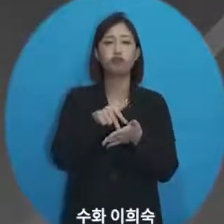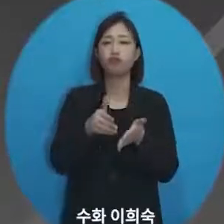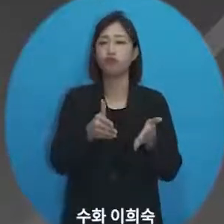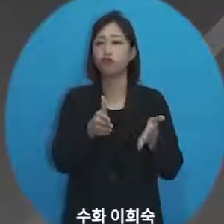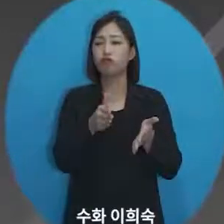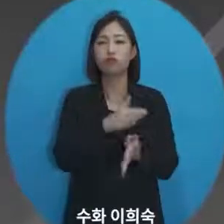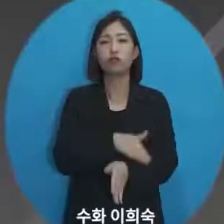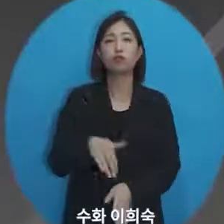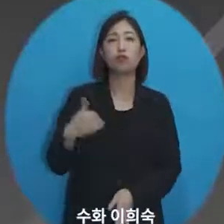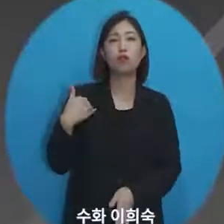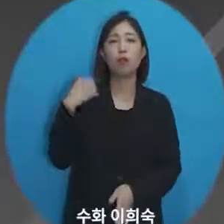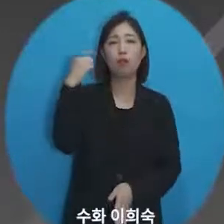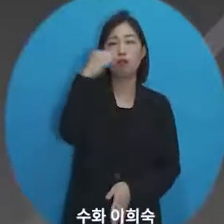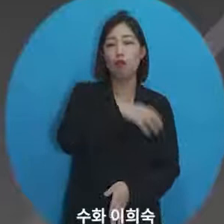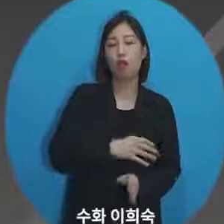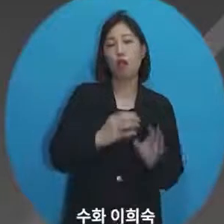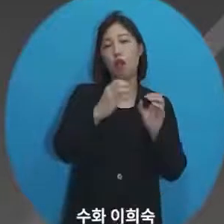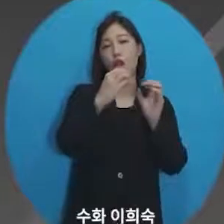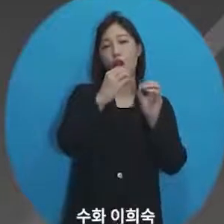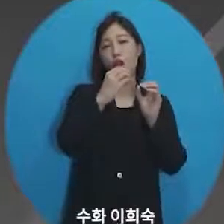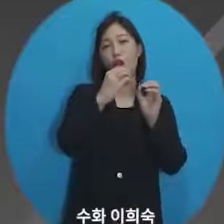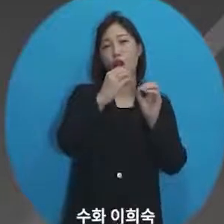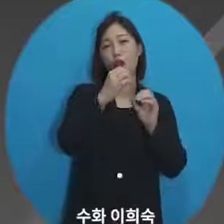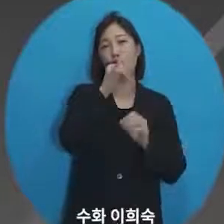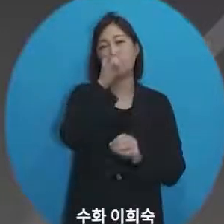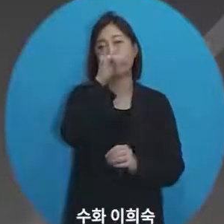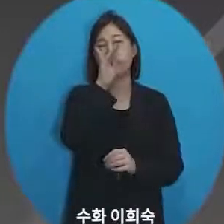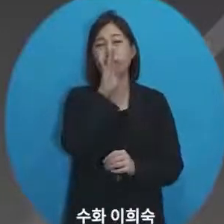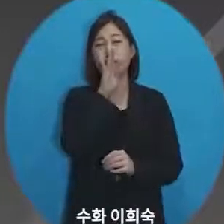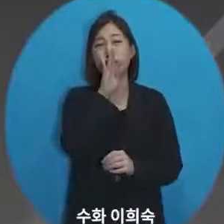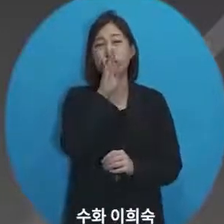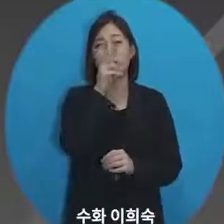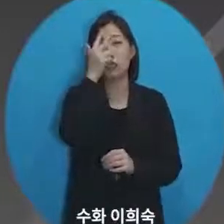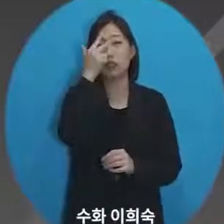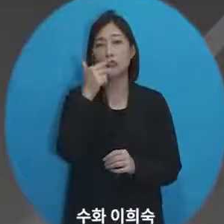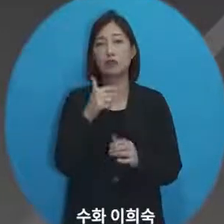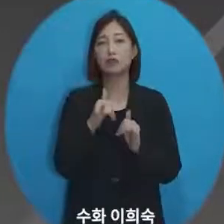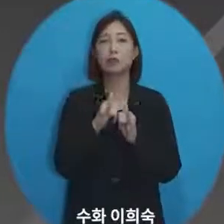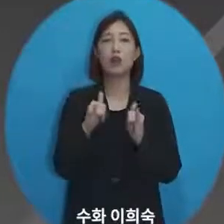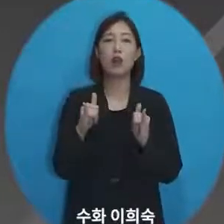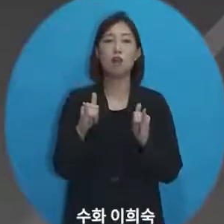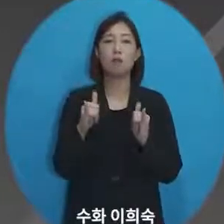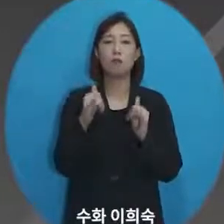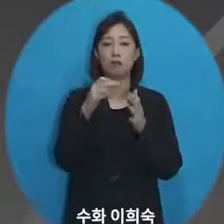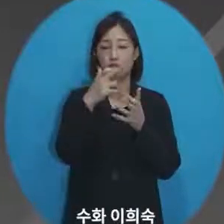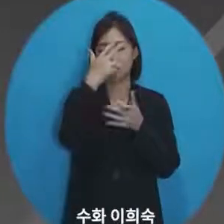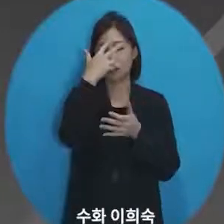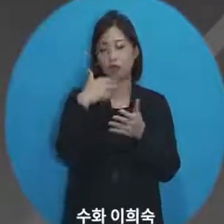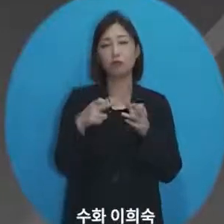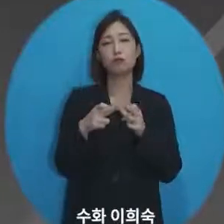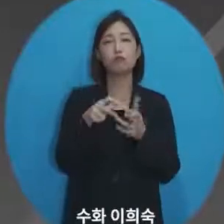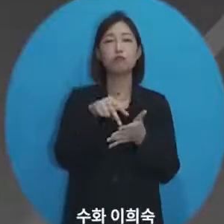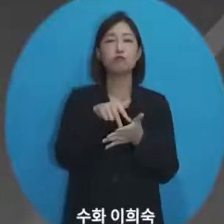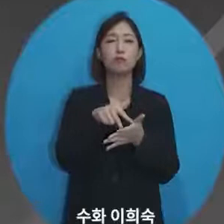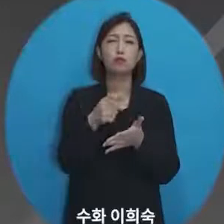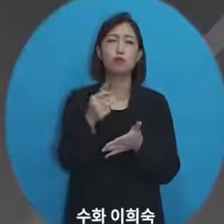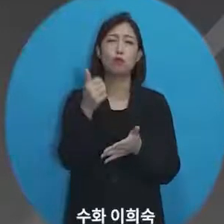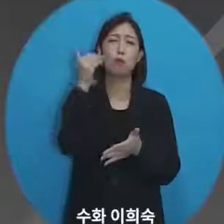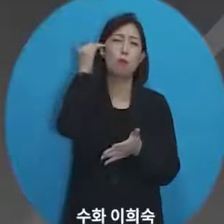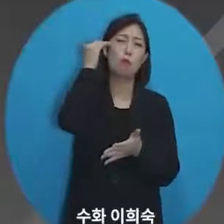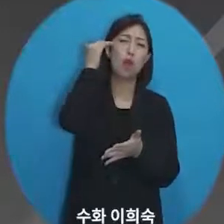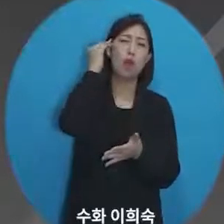베리어 장애물인데요. 지금 그림과 같이 그 시각장애인의 동선이 될 수 있는